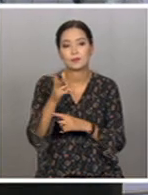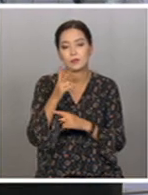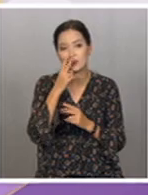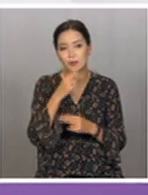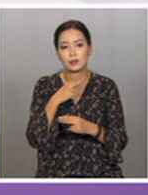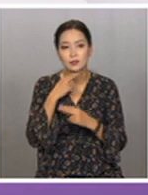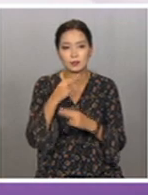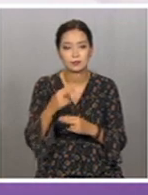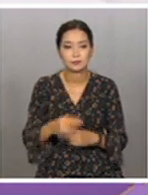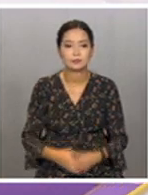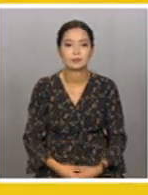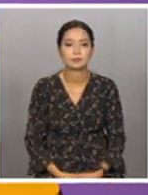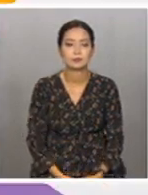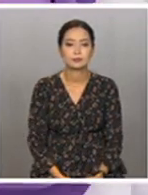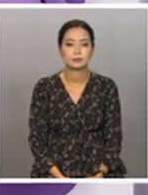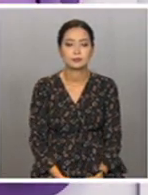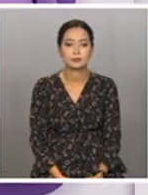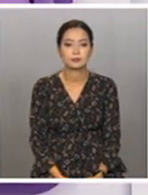аударыңыздар.